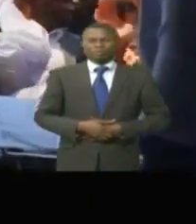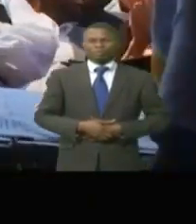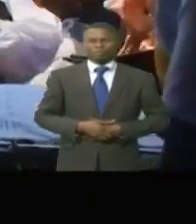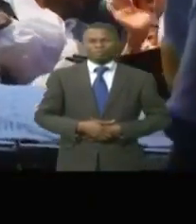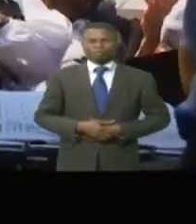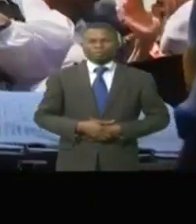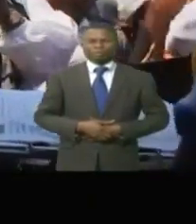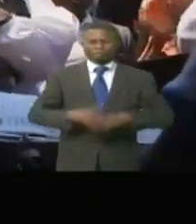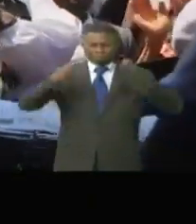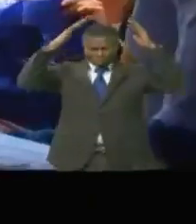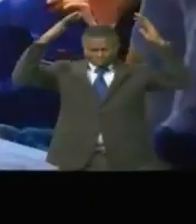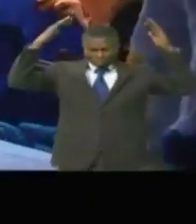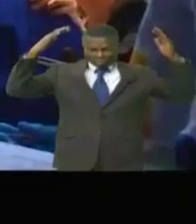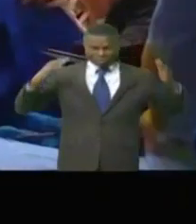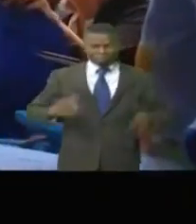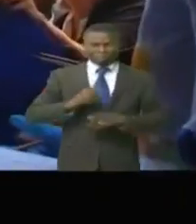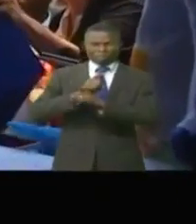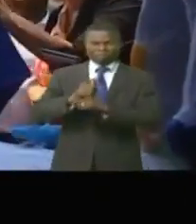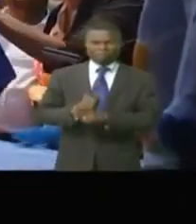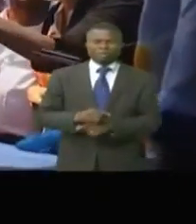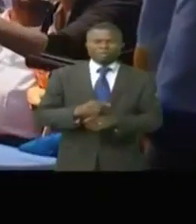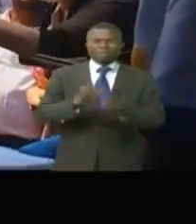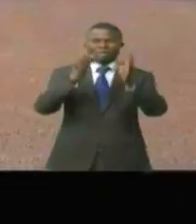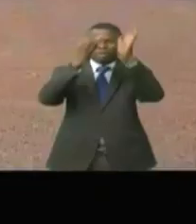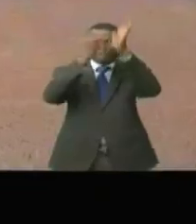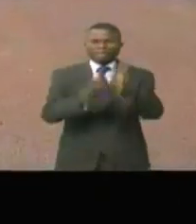d'insecticides à longue durée pour 720 000